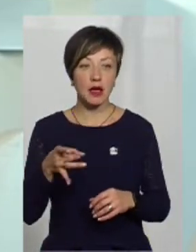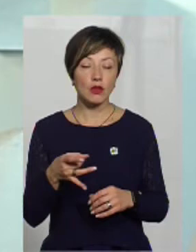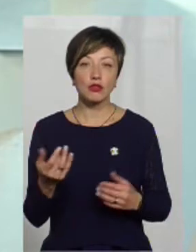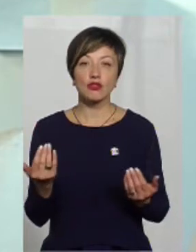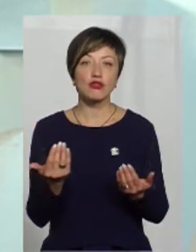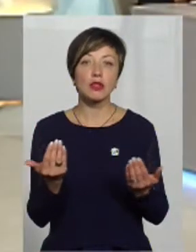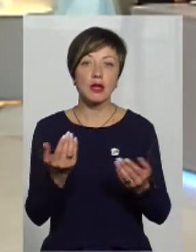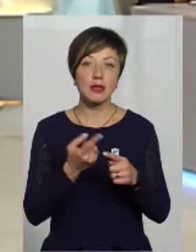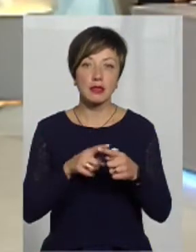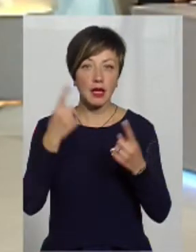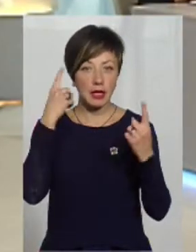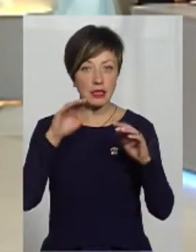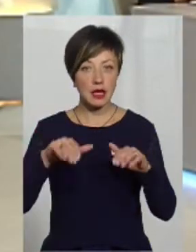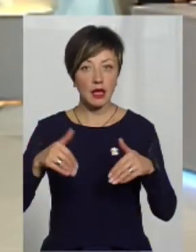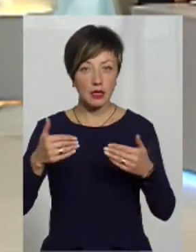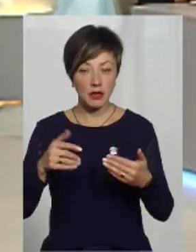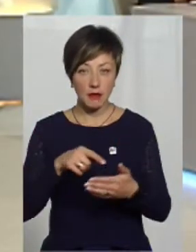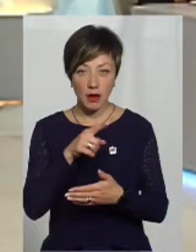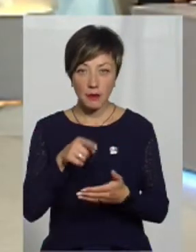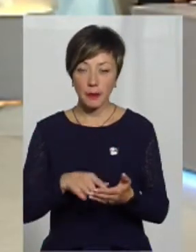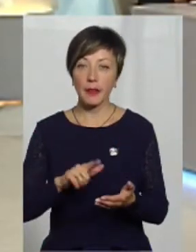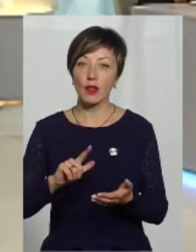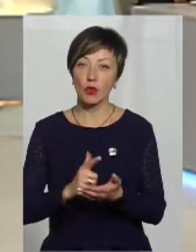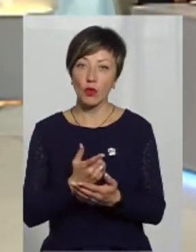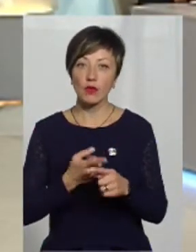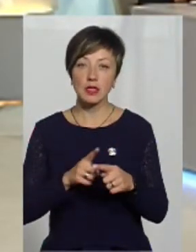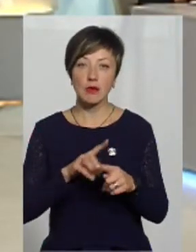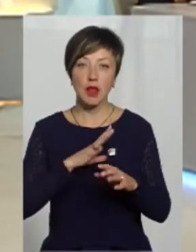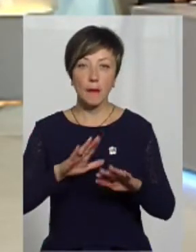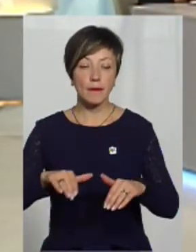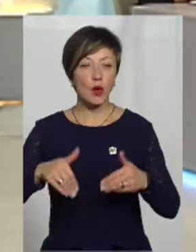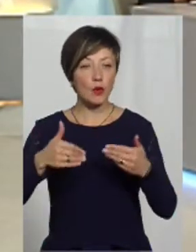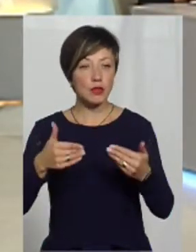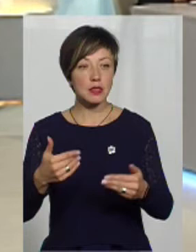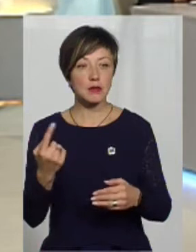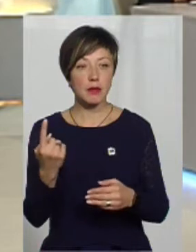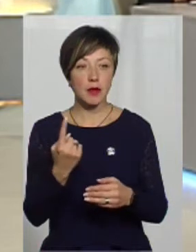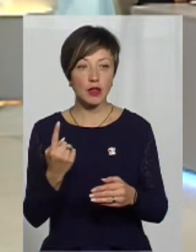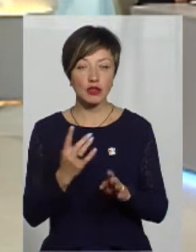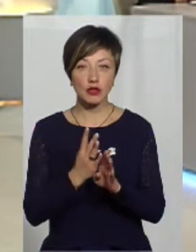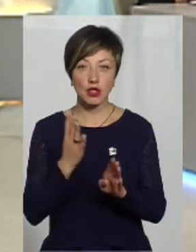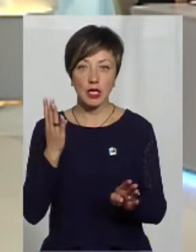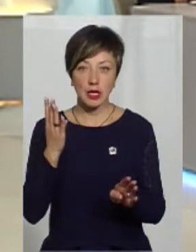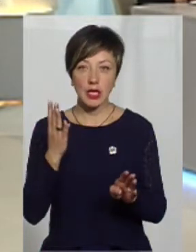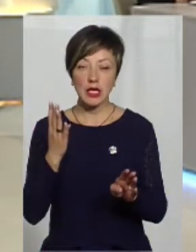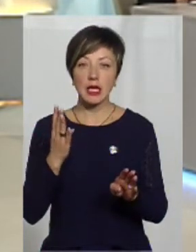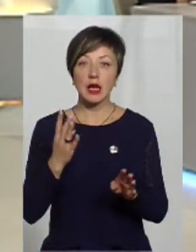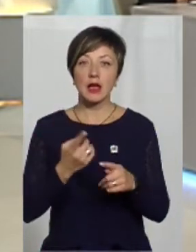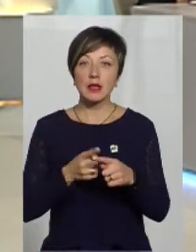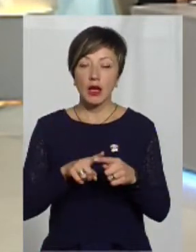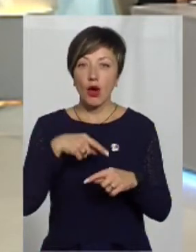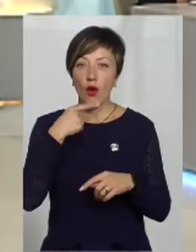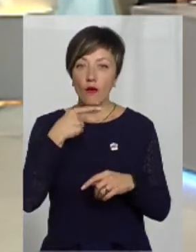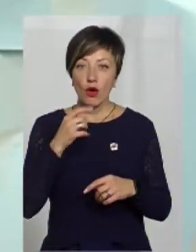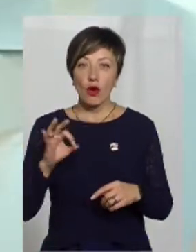це ініціатива? Знову ж таки, це була пропозиція в першу чергу з місця. Тобто про це говорила,